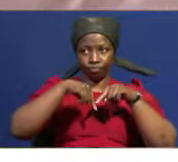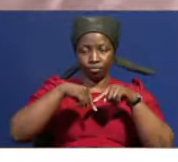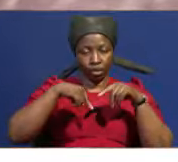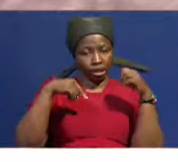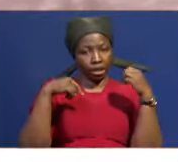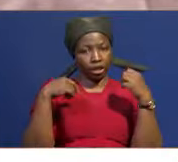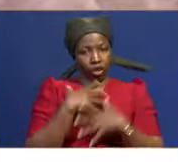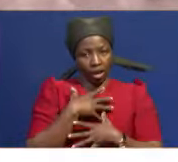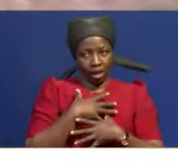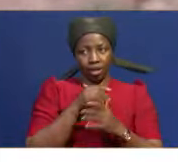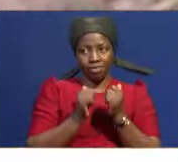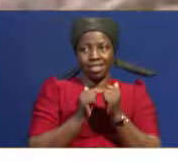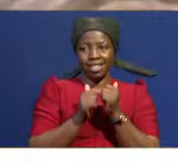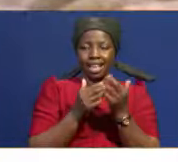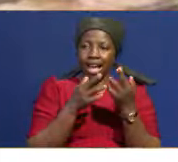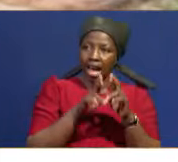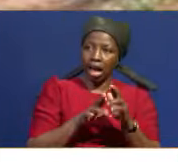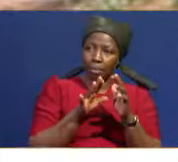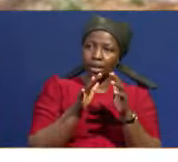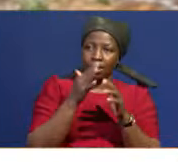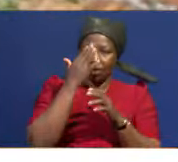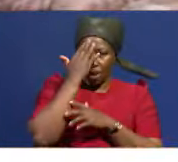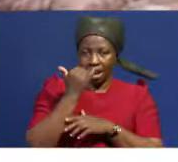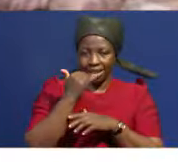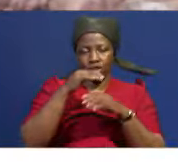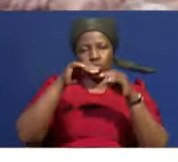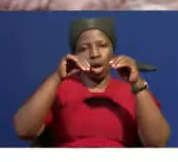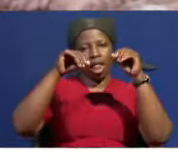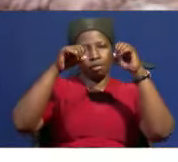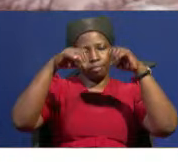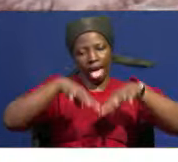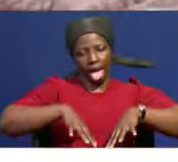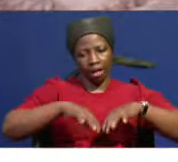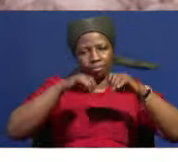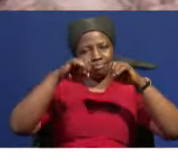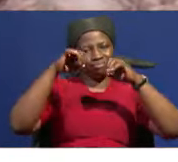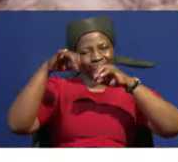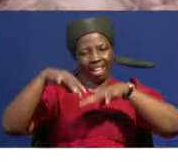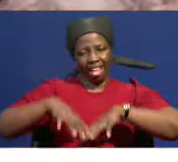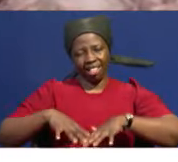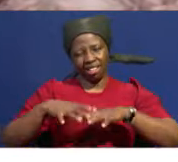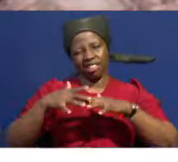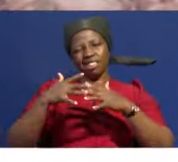miaka mingi ya mmomonyoko wa udongo na mabadiliko ya tabia nchi.